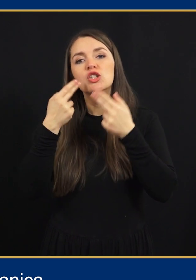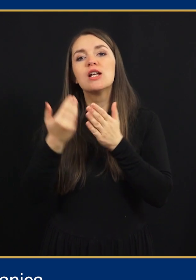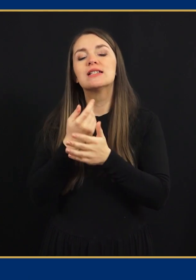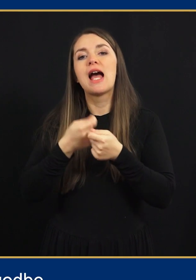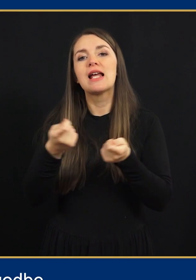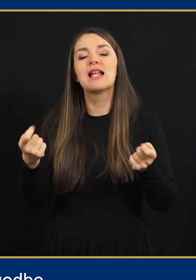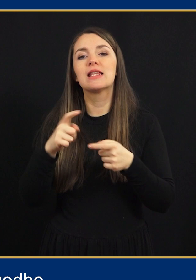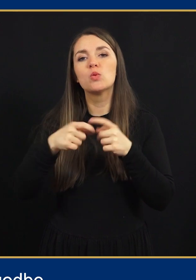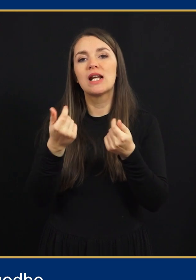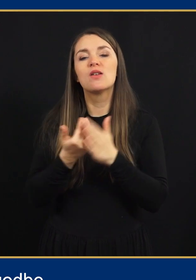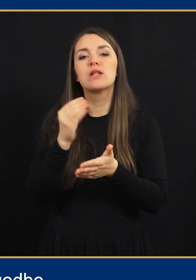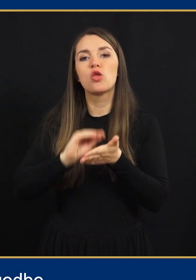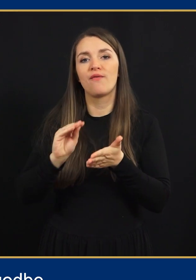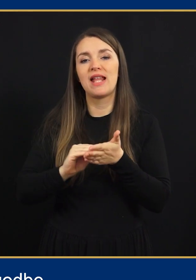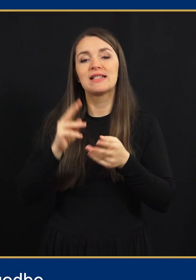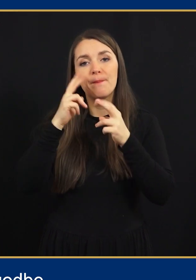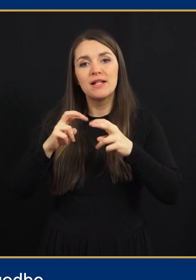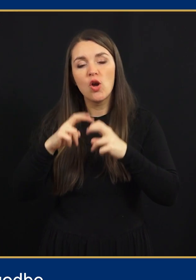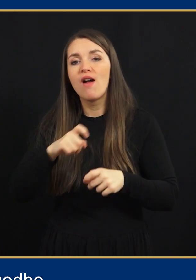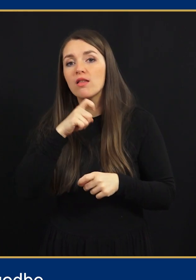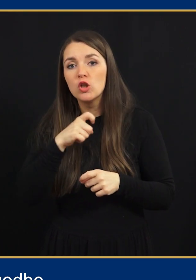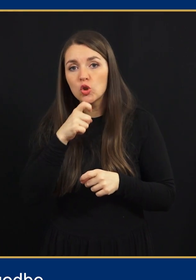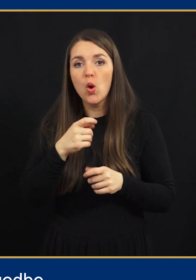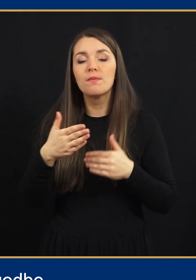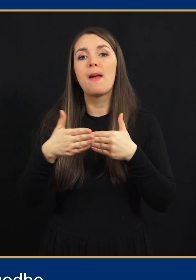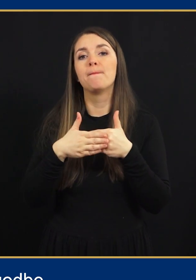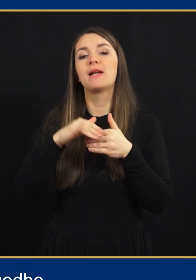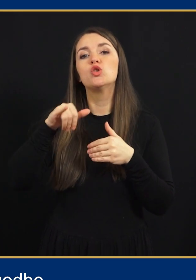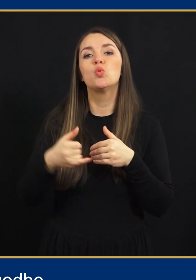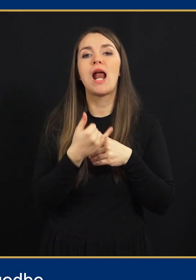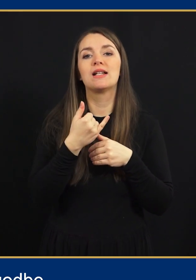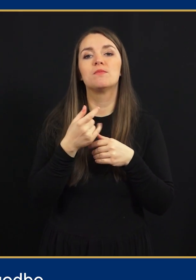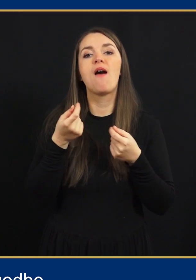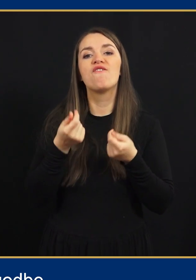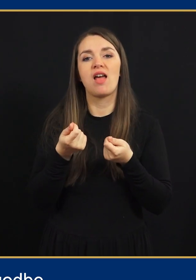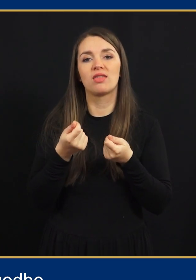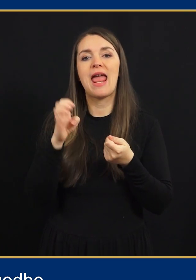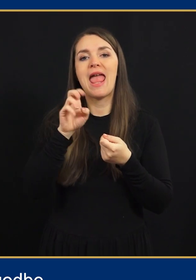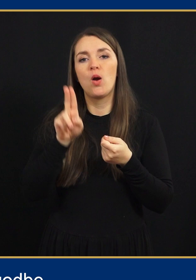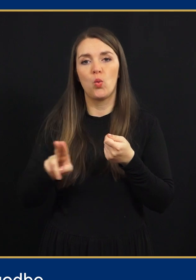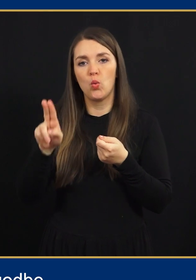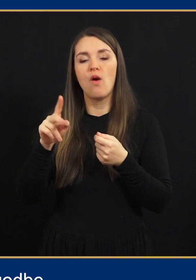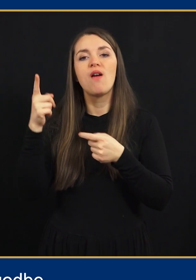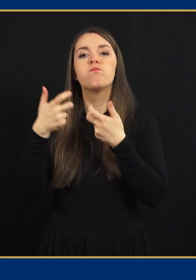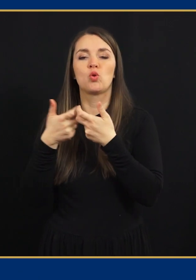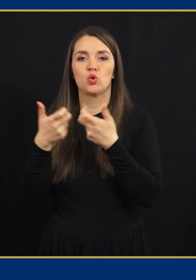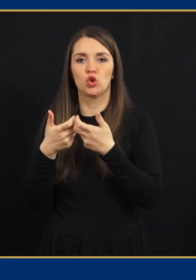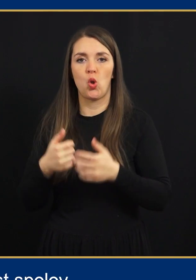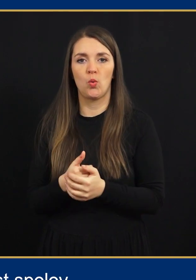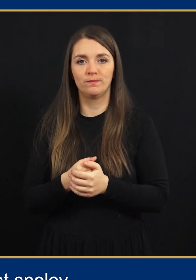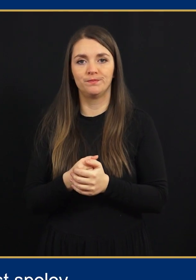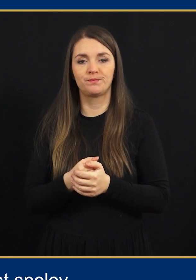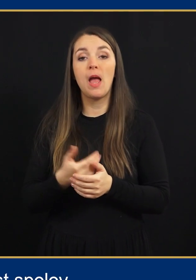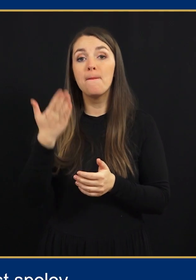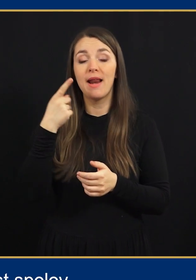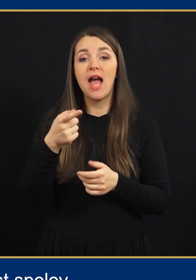razdelitev sredstev za novinarske preiskovalne zgodbe pri Journalism Fund EU v Bruslju.